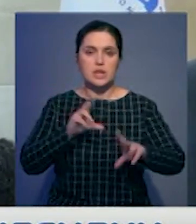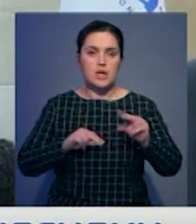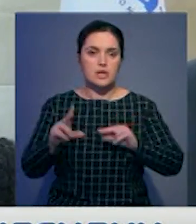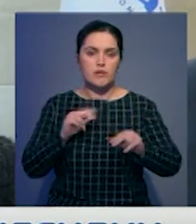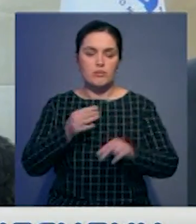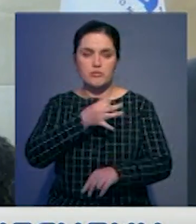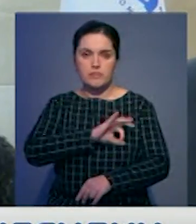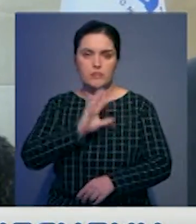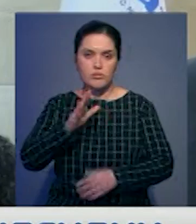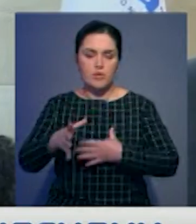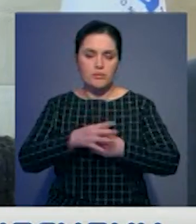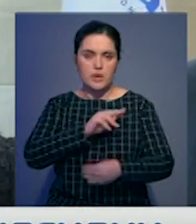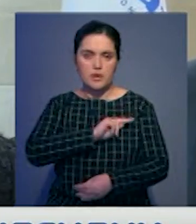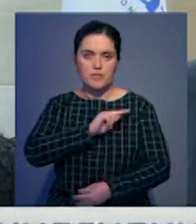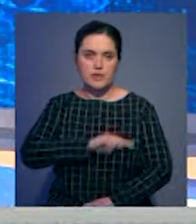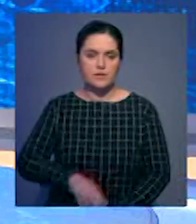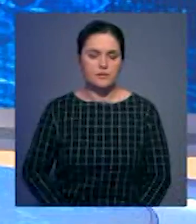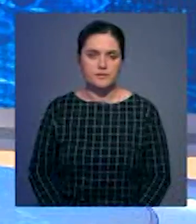плодотворное сотрудничество.